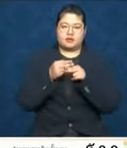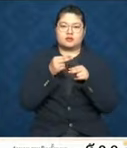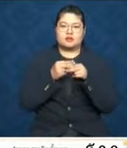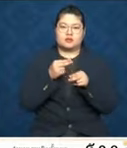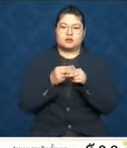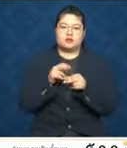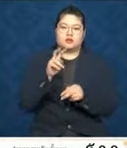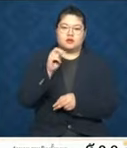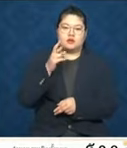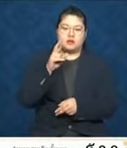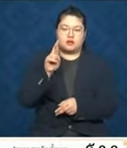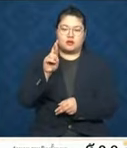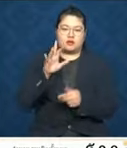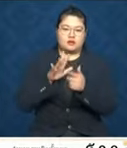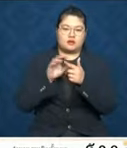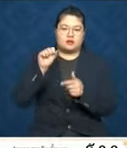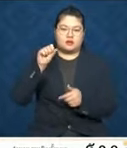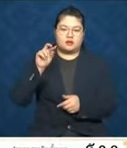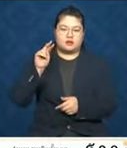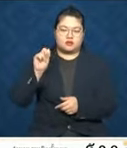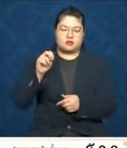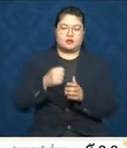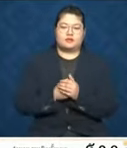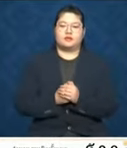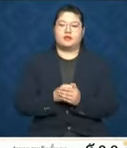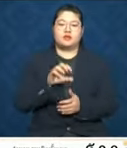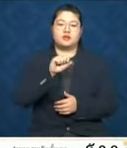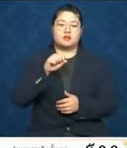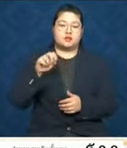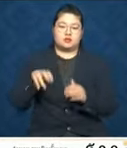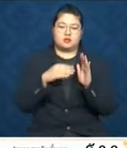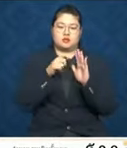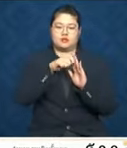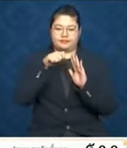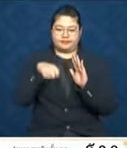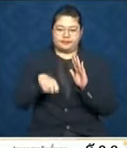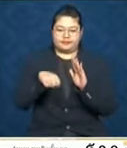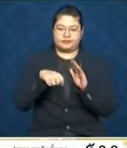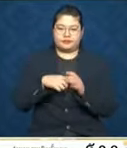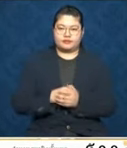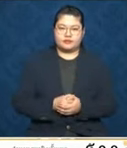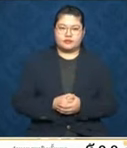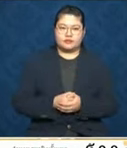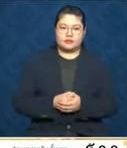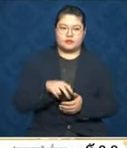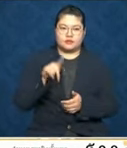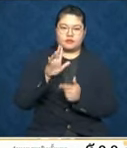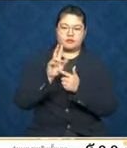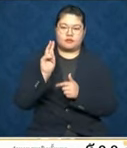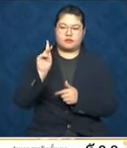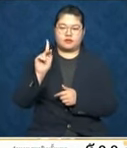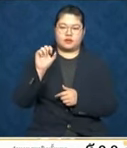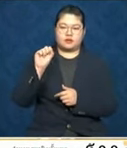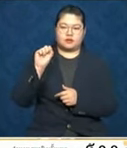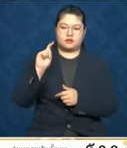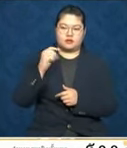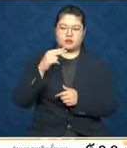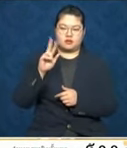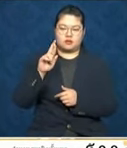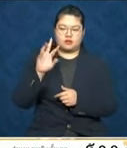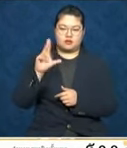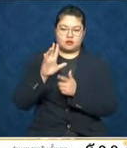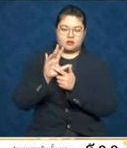นายนรเศษศรีโรจนกุลสมาชิกสภาผู้แทนราษฎรจังหวัดนครราชสีมาเขตอำเภอปักธงชัยระหว่างน้ำเขียวปัญหา